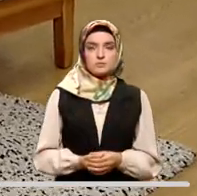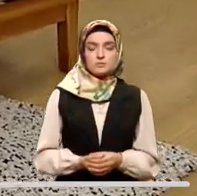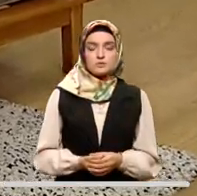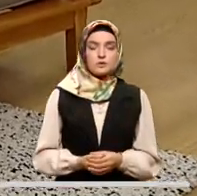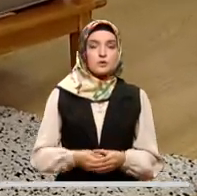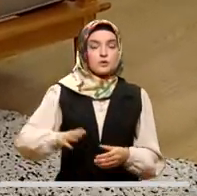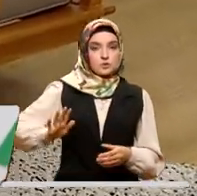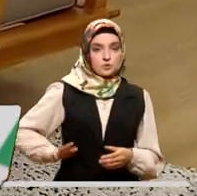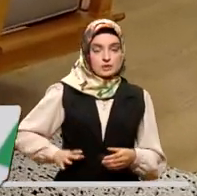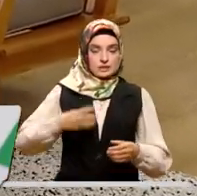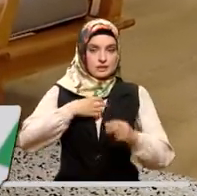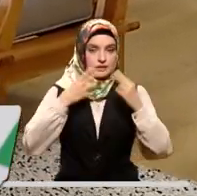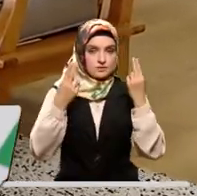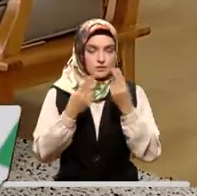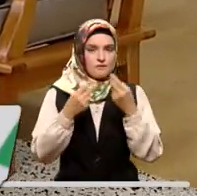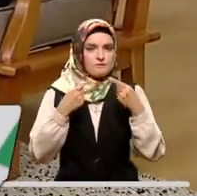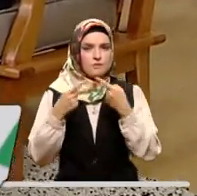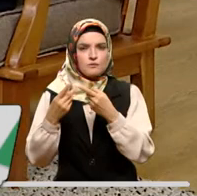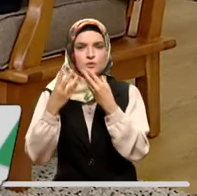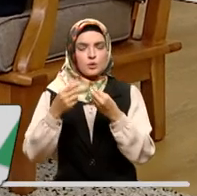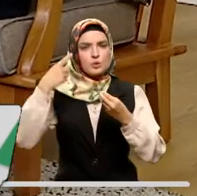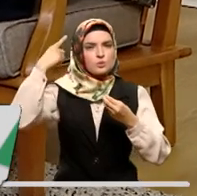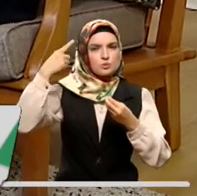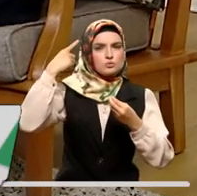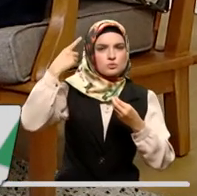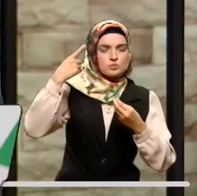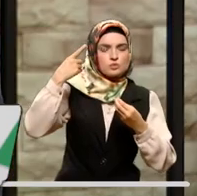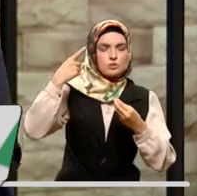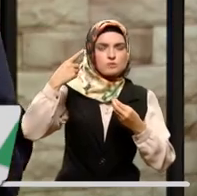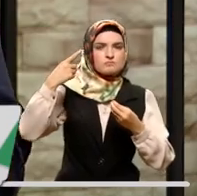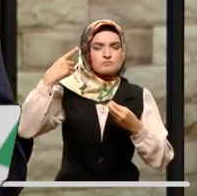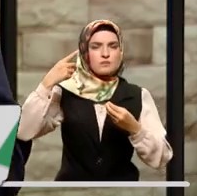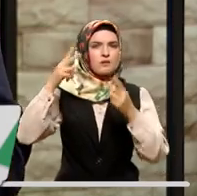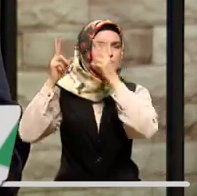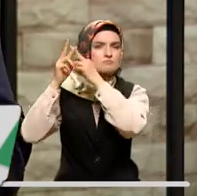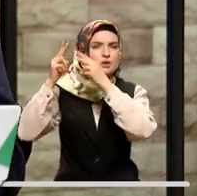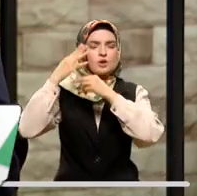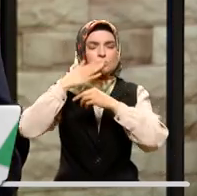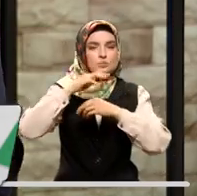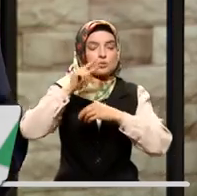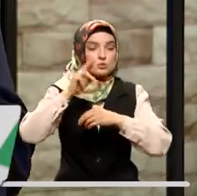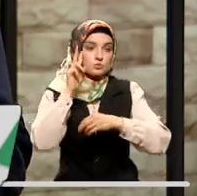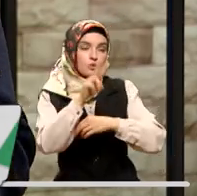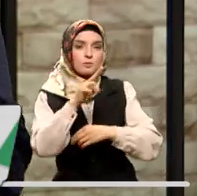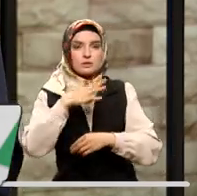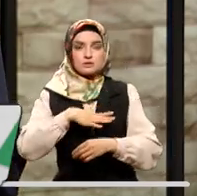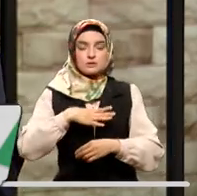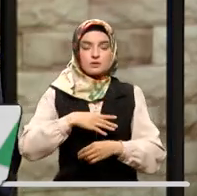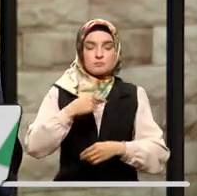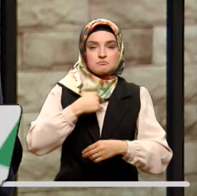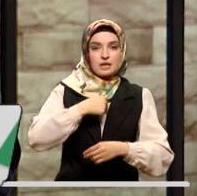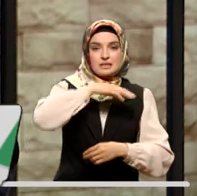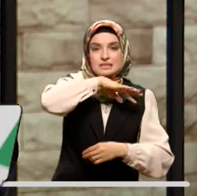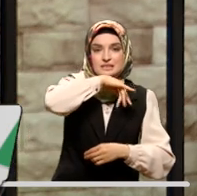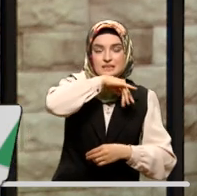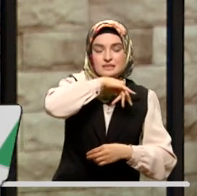dünyasında farklılık oluşturmaya başlıyor. Hayal edemiyor çünkü. Evet. Onu somut olarak görmek istiyor. Ben de onun için hep dedeleri Hızır